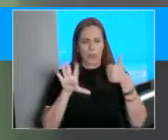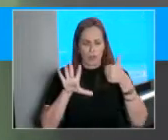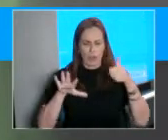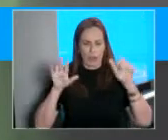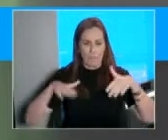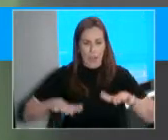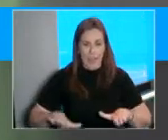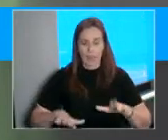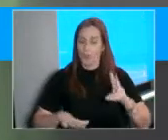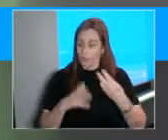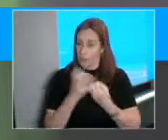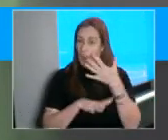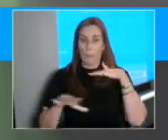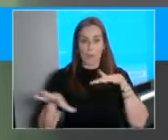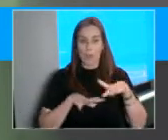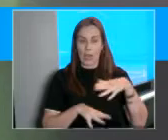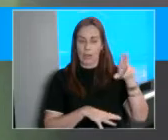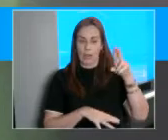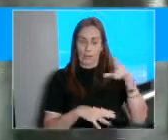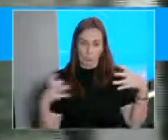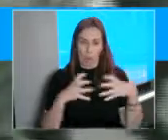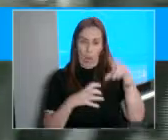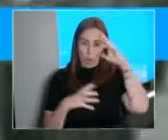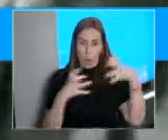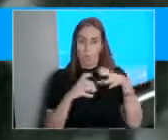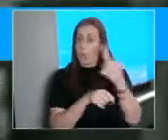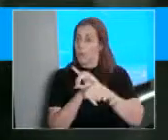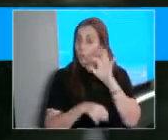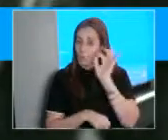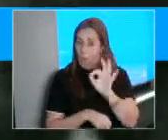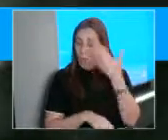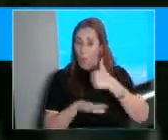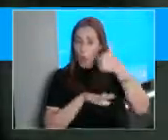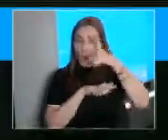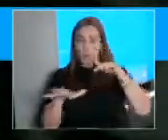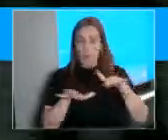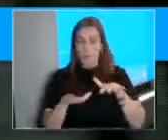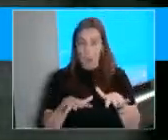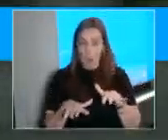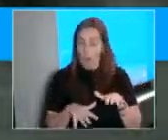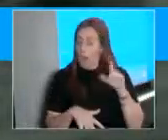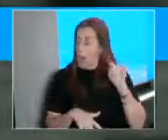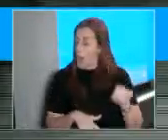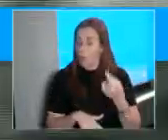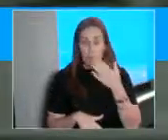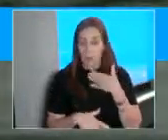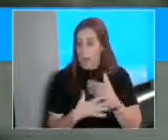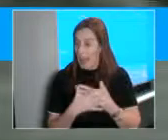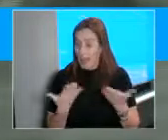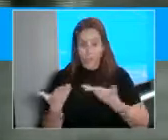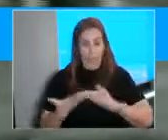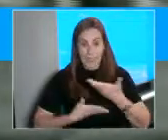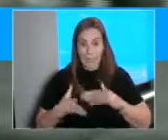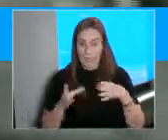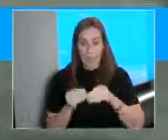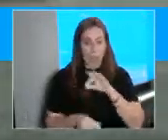מנדטים, ושוב הקימה ממשלת ליכוד לאומי. בתקופת כהונתה כראש הממשלה, ואף שלישראל לא היו יחסים